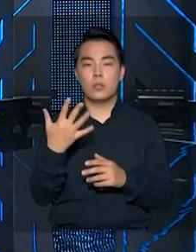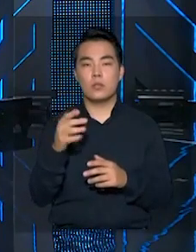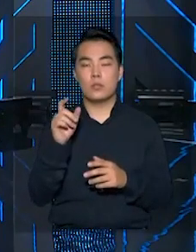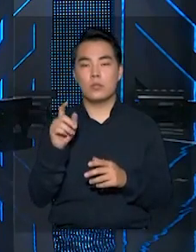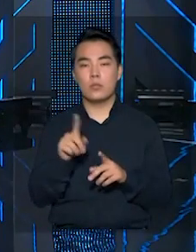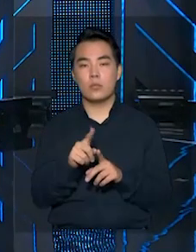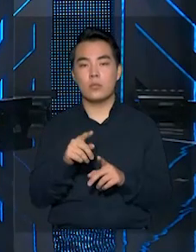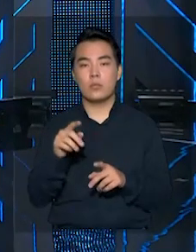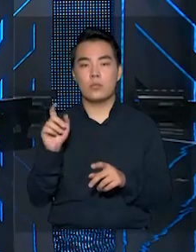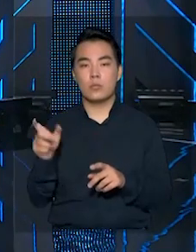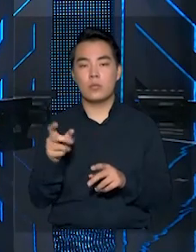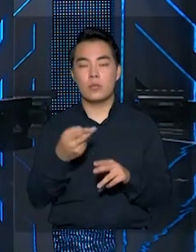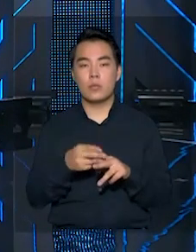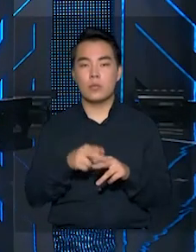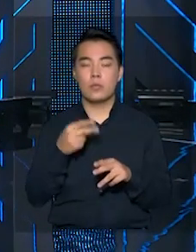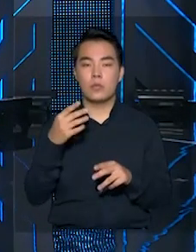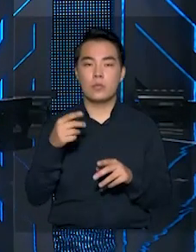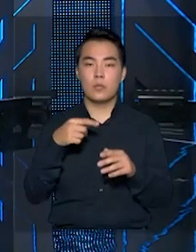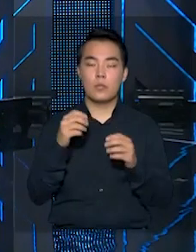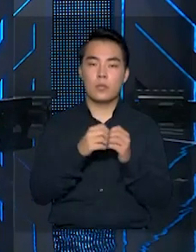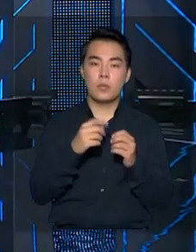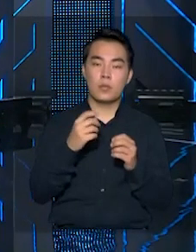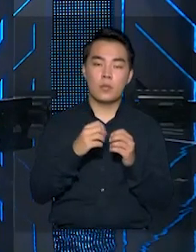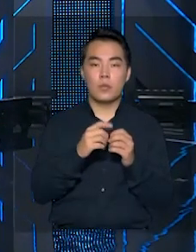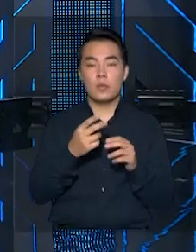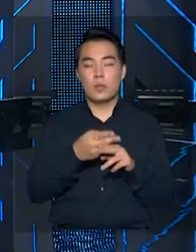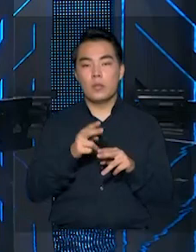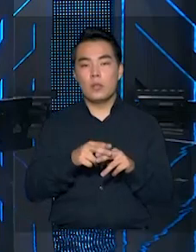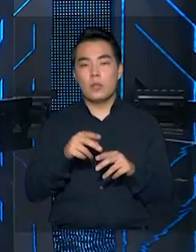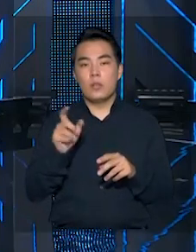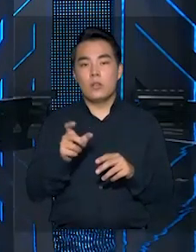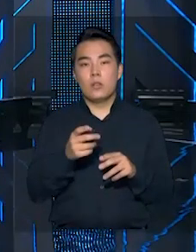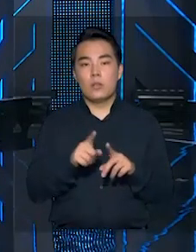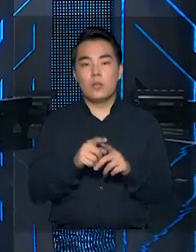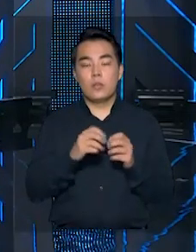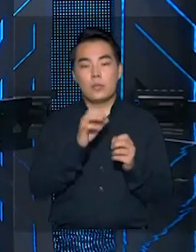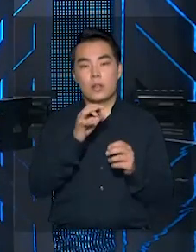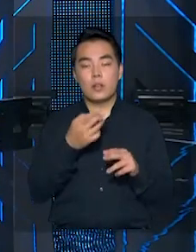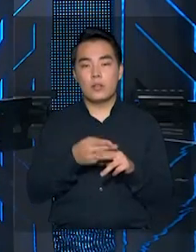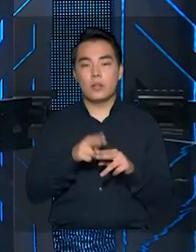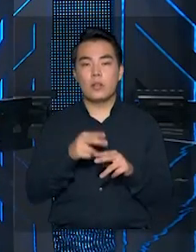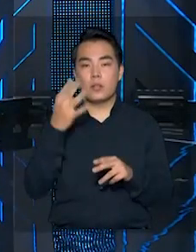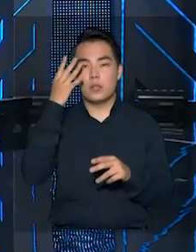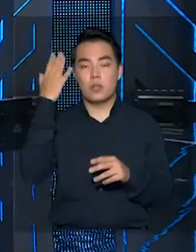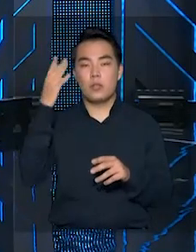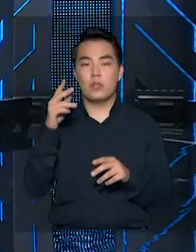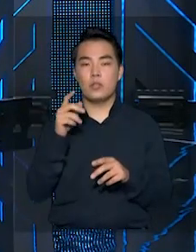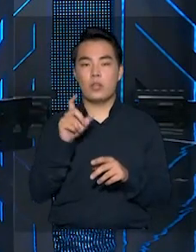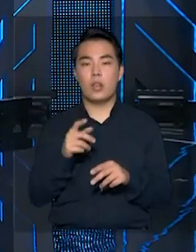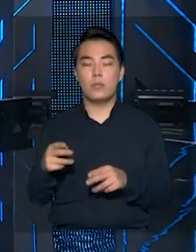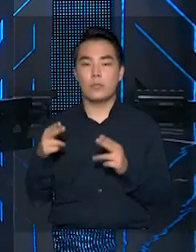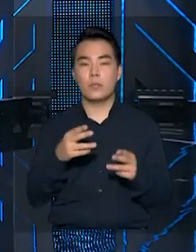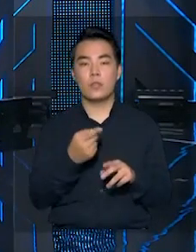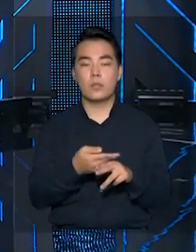келсе, оның 10-нан бірі шетелдік саяхатшылар. Отандастарымыз Шымқаланы аралап, келі орындарға зиярат етсе, сирек